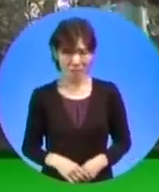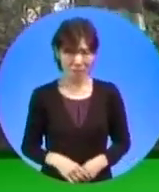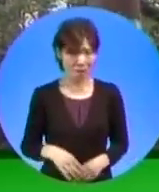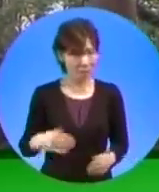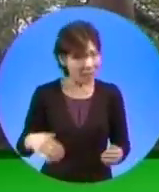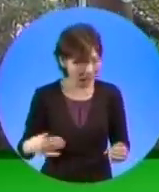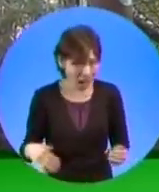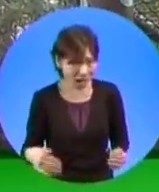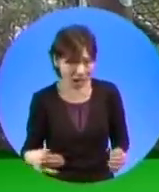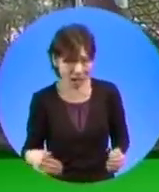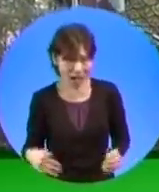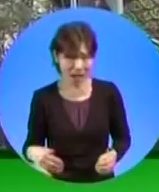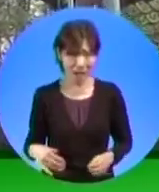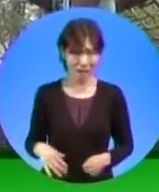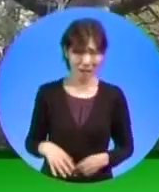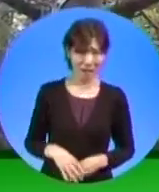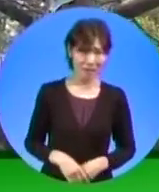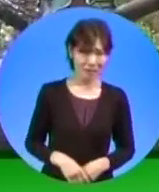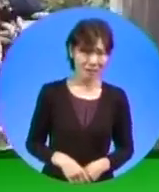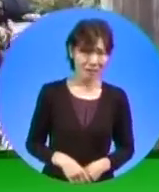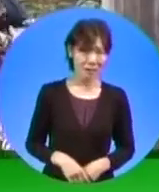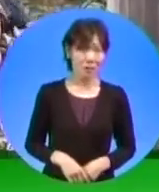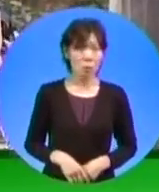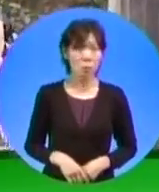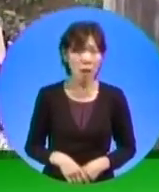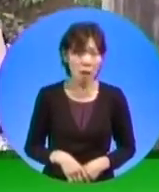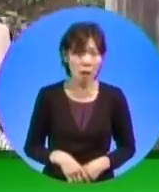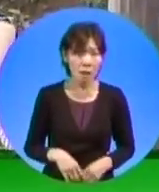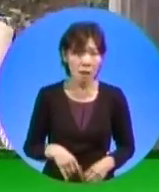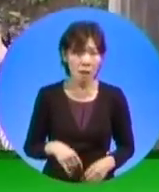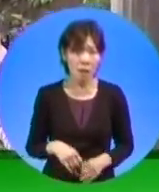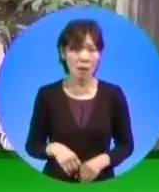だ、うわ、